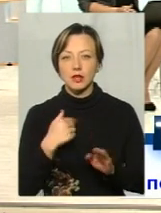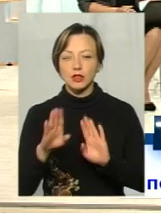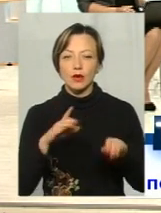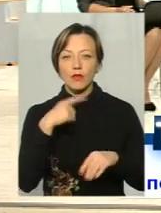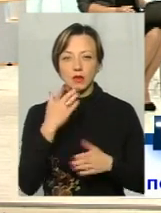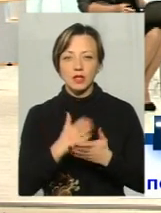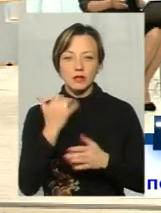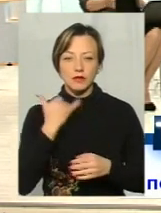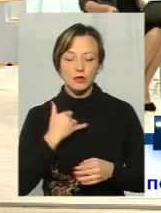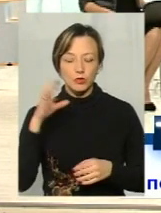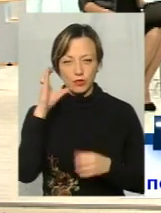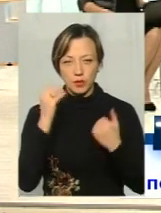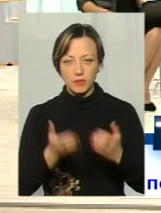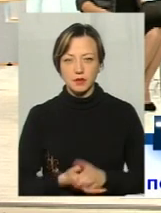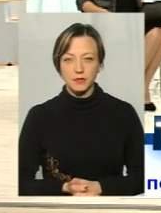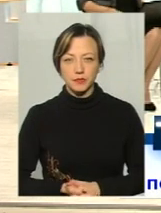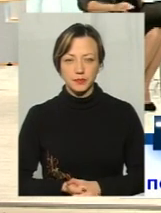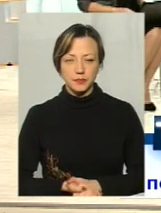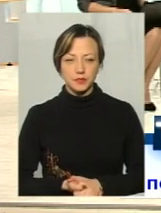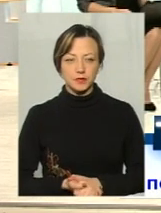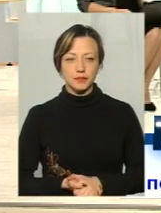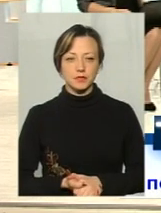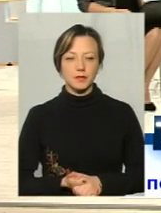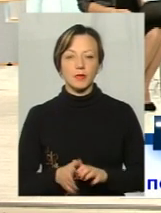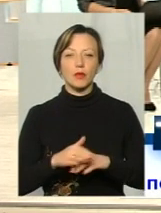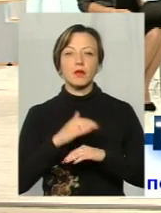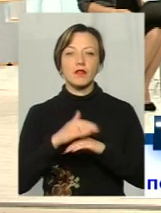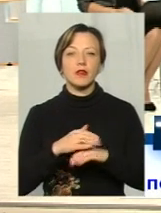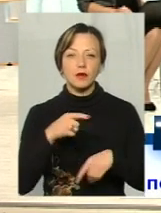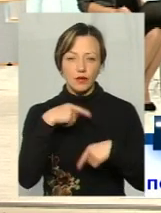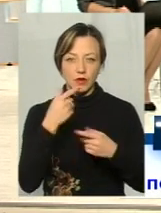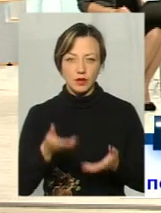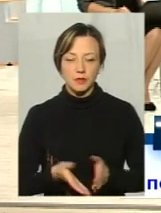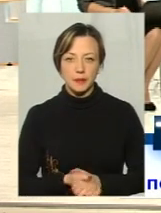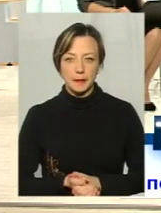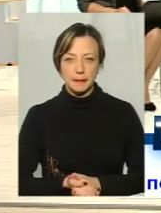говорить, що вже є дзвінок. Давайте послухаємо нашого дозвонювача. Добрий вечір, ви в ефірі.